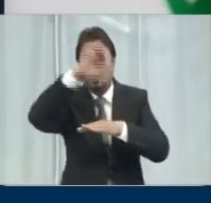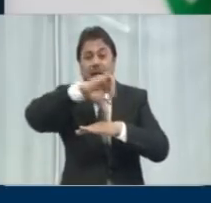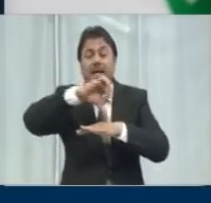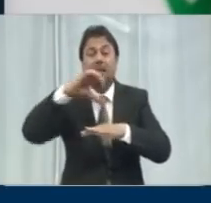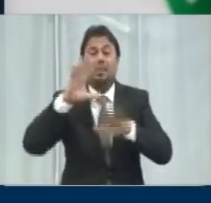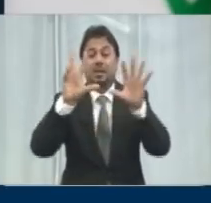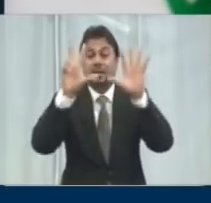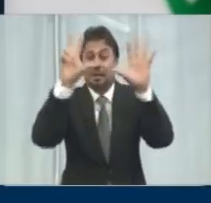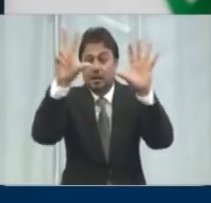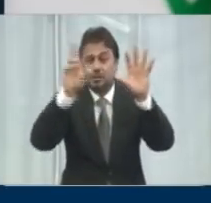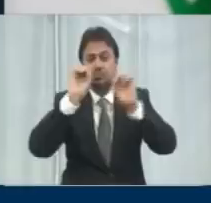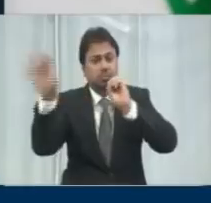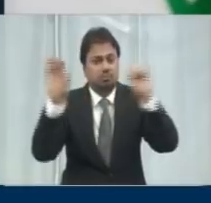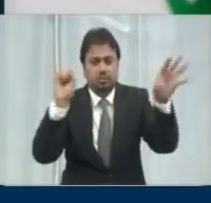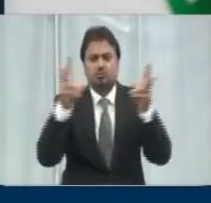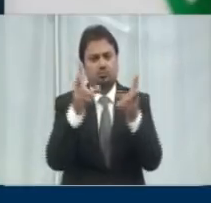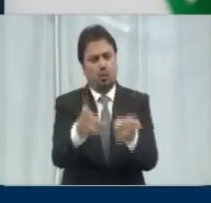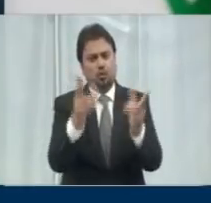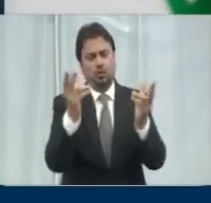المحافظات العراقية.